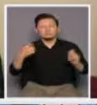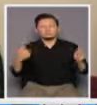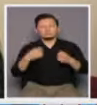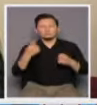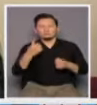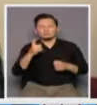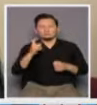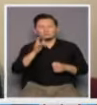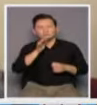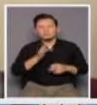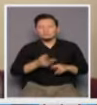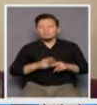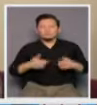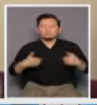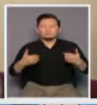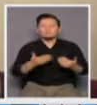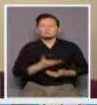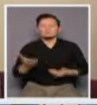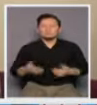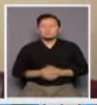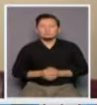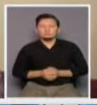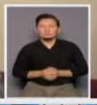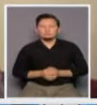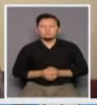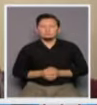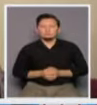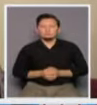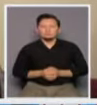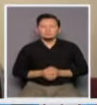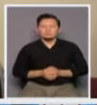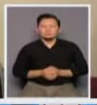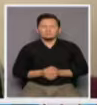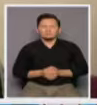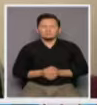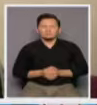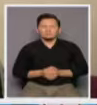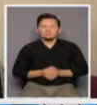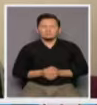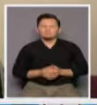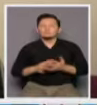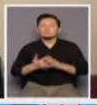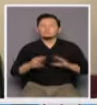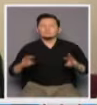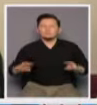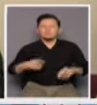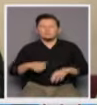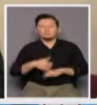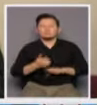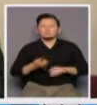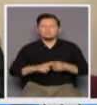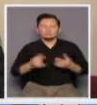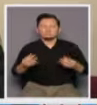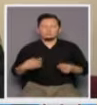жатыр. Бәрі оңынан болсын, орталарыңыз тола берсін баршаңызға да. Мынау енді ауданның басшысы ретінде әріптестеріммен бүгін